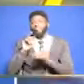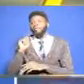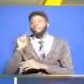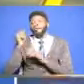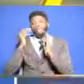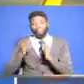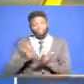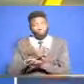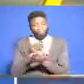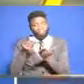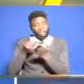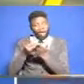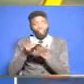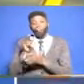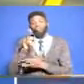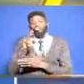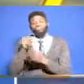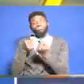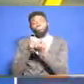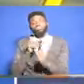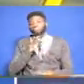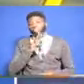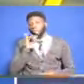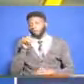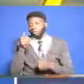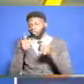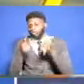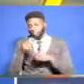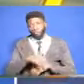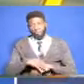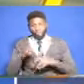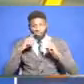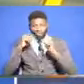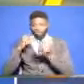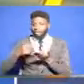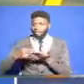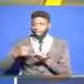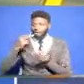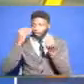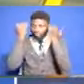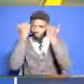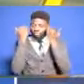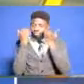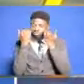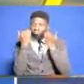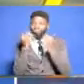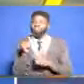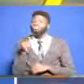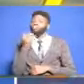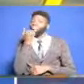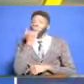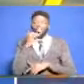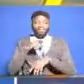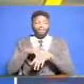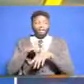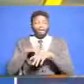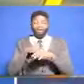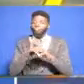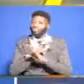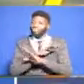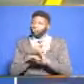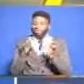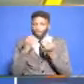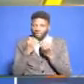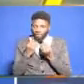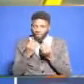wa BBI. Omoke anadai kwamba mahakama kuu ilikosea kwa kutoagiza serikali kuwaeleza Wakenya jinsi mchakato